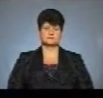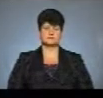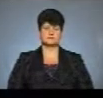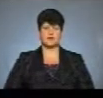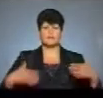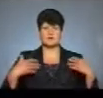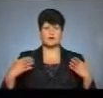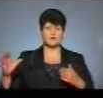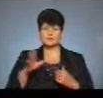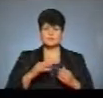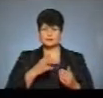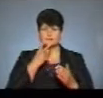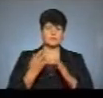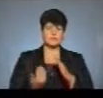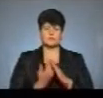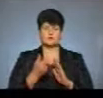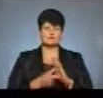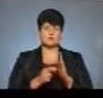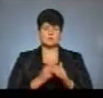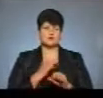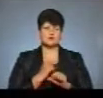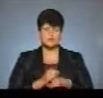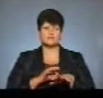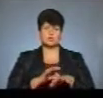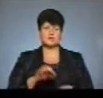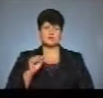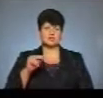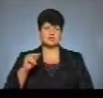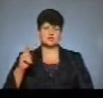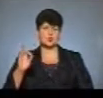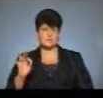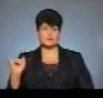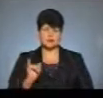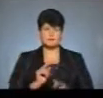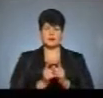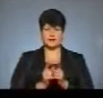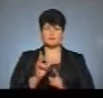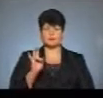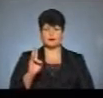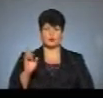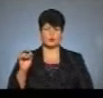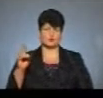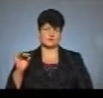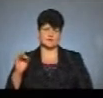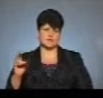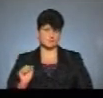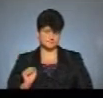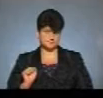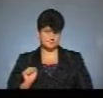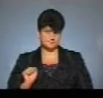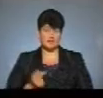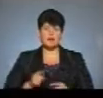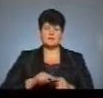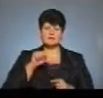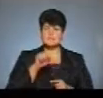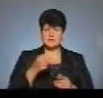Вітаю всіх, хто зараз з нами. Ви дивитесь новини. У студії для вас працюють ведуча Анастасія Чечко і сурдоперекладач Надія Коцовська. І у цьому